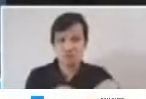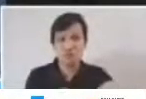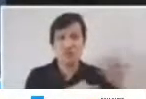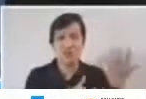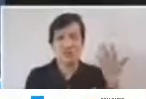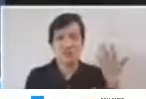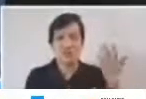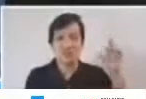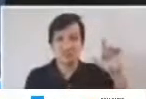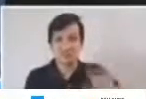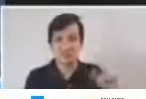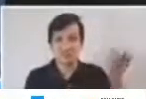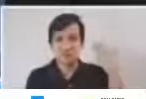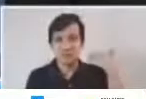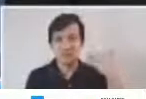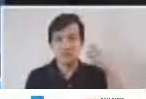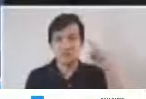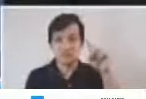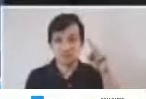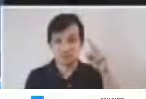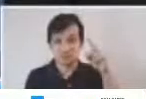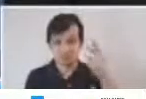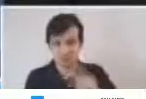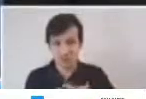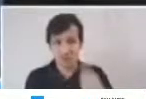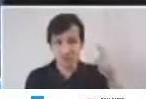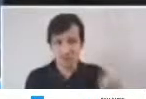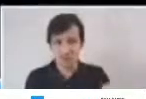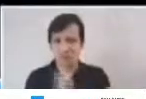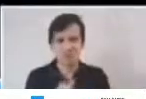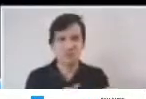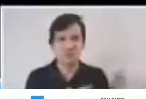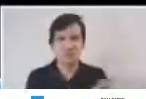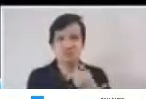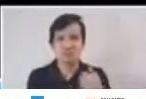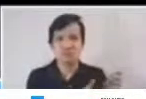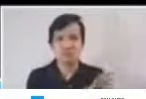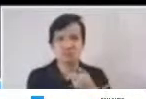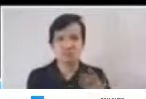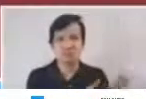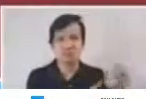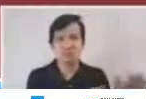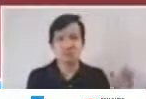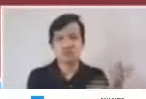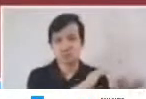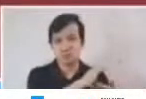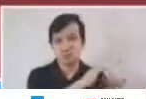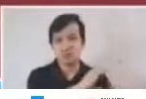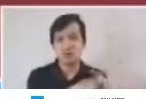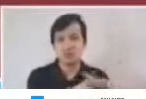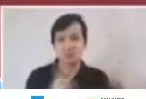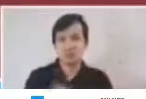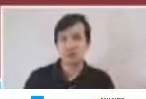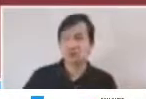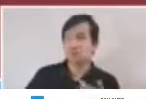ibigay sa kanila at gaano karami yung mga pupwedeng dapat maserbisyuhan?